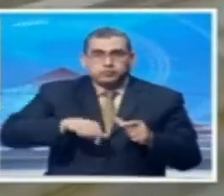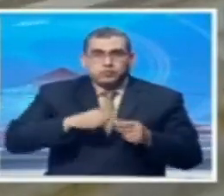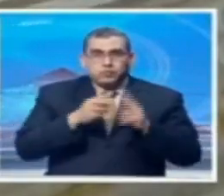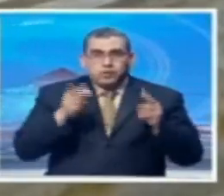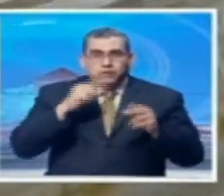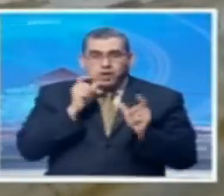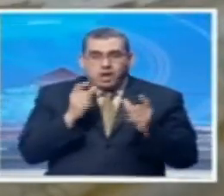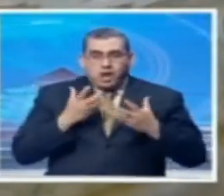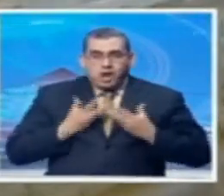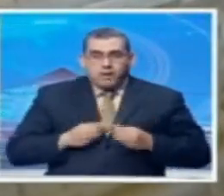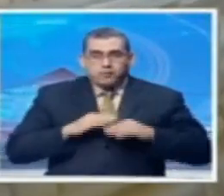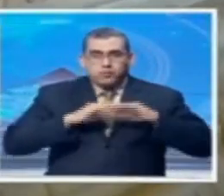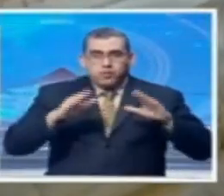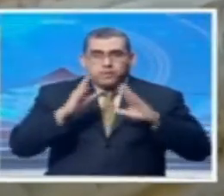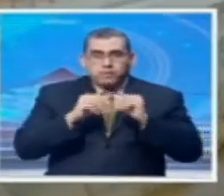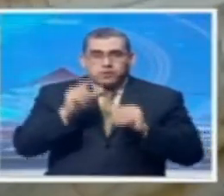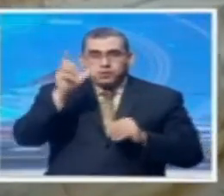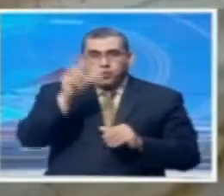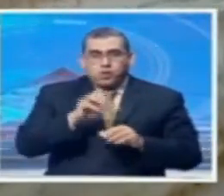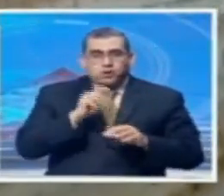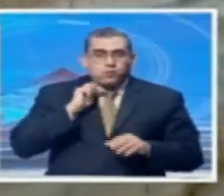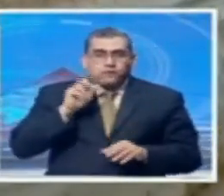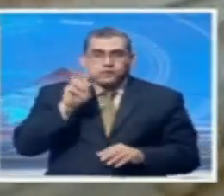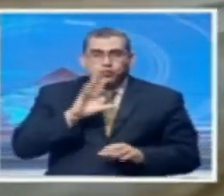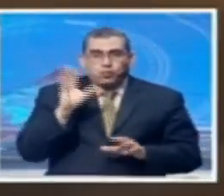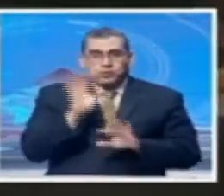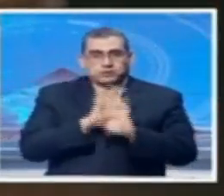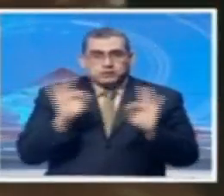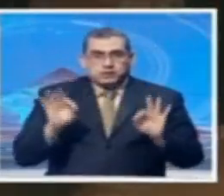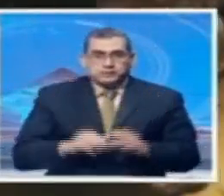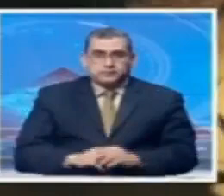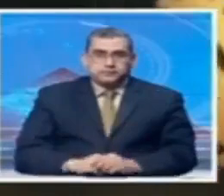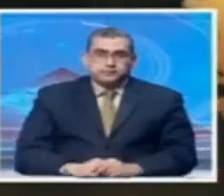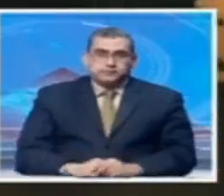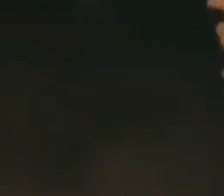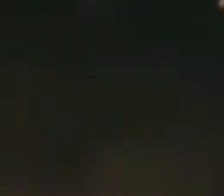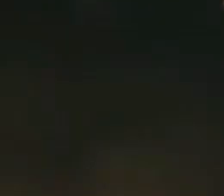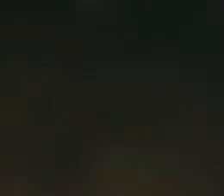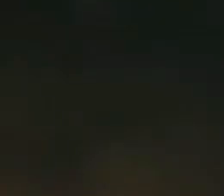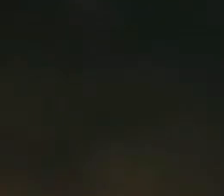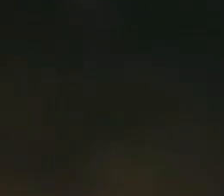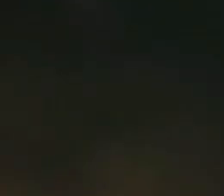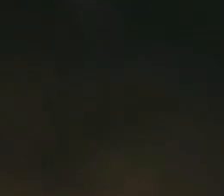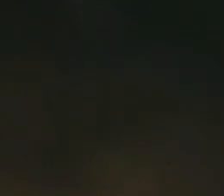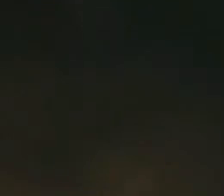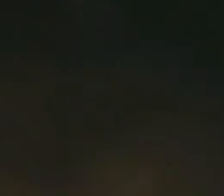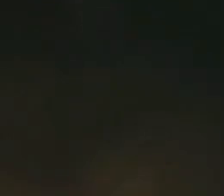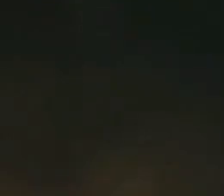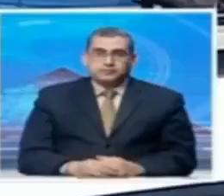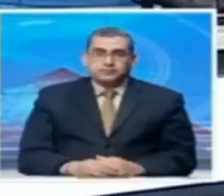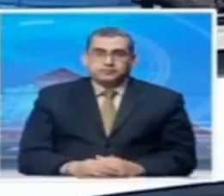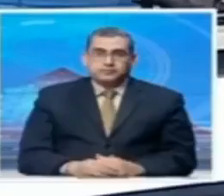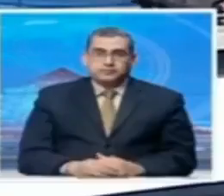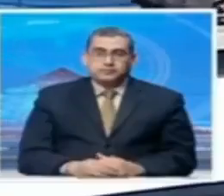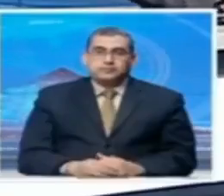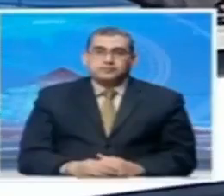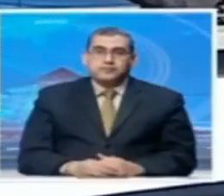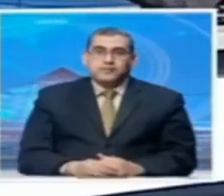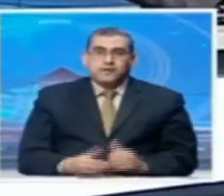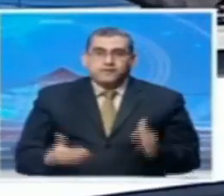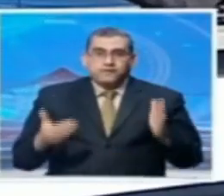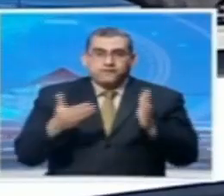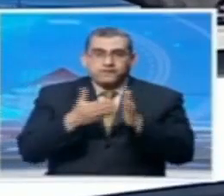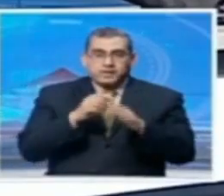وحفظ الأمن والاستقرار في ربوع الوطن.